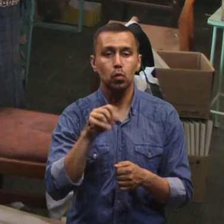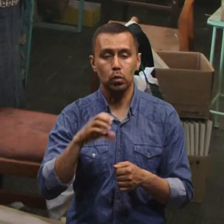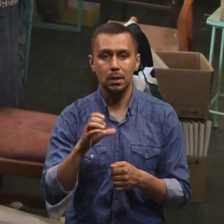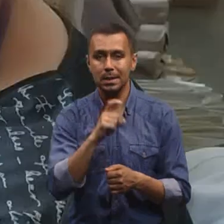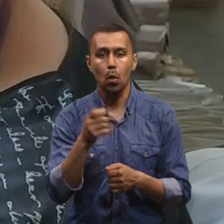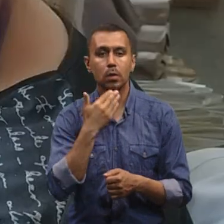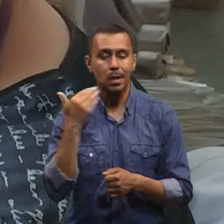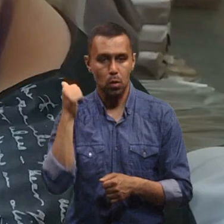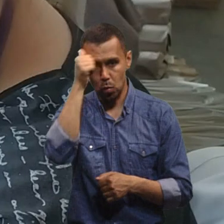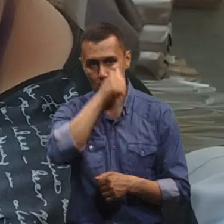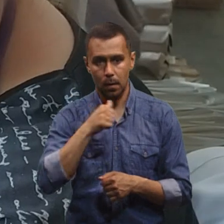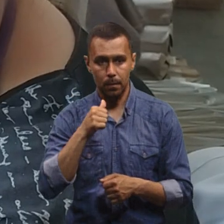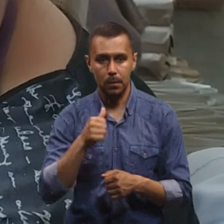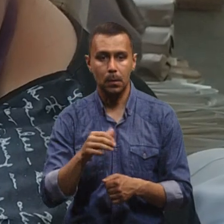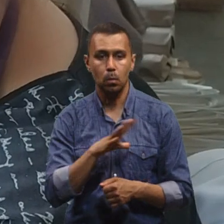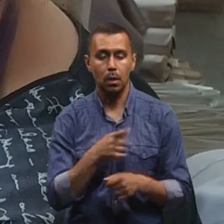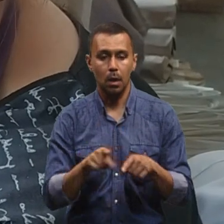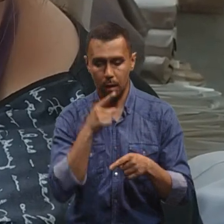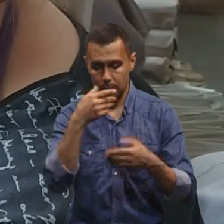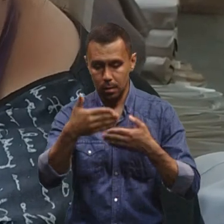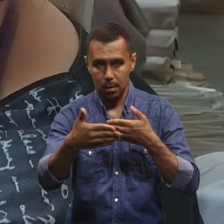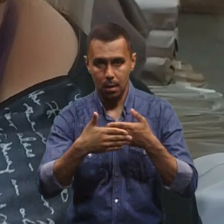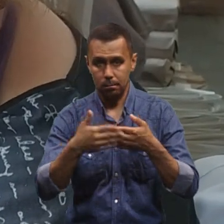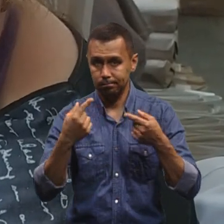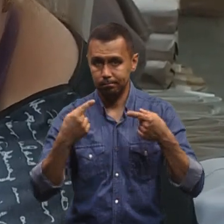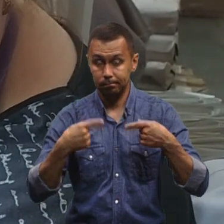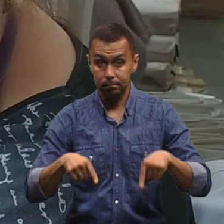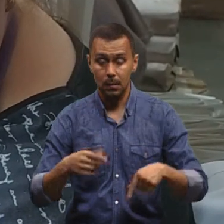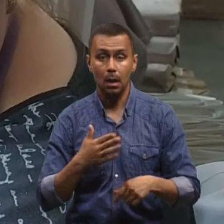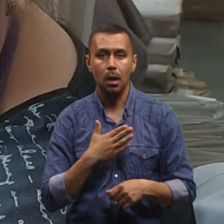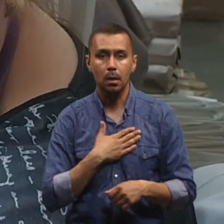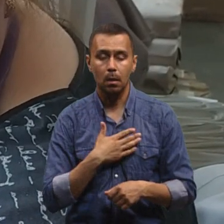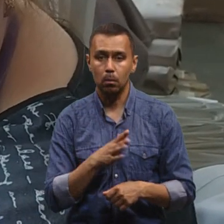за останні роки. Воно було таке на грані банкрутства, а нам воно